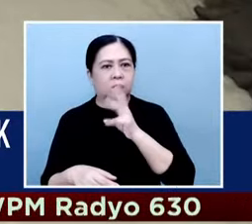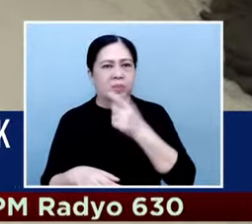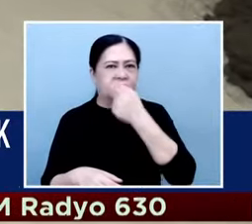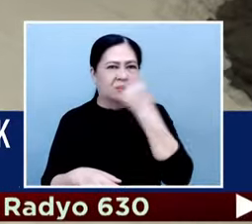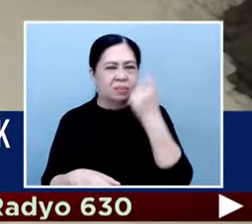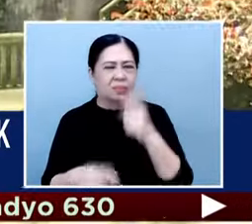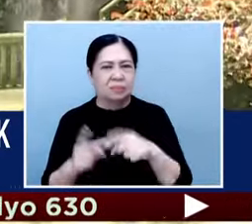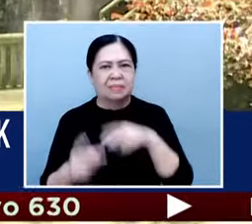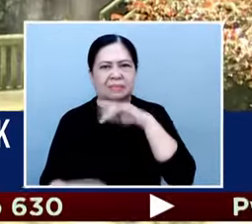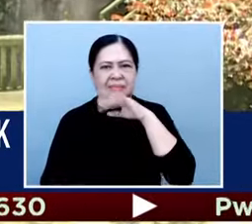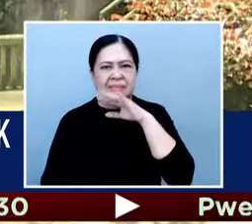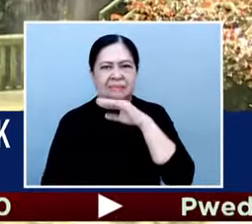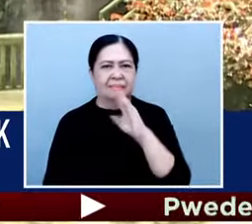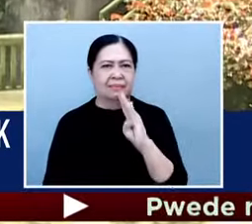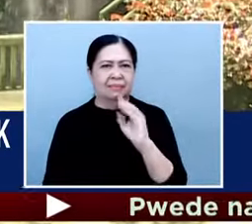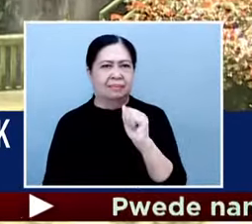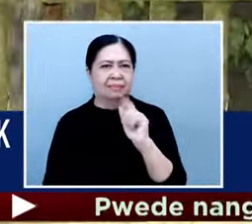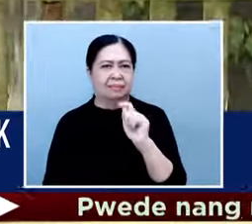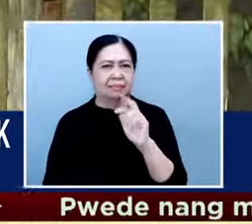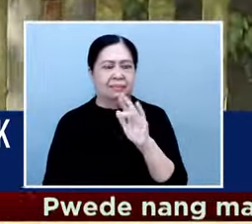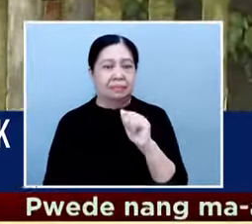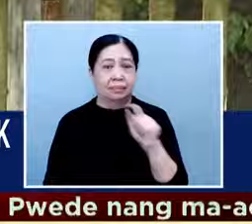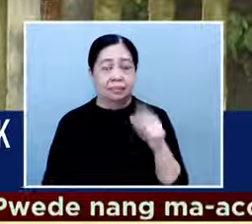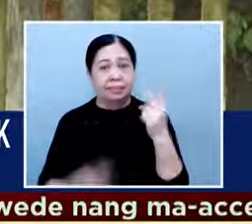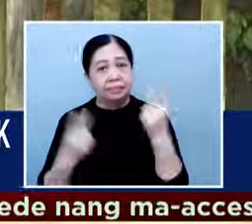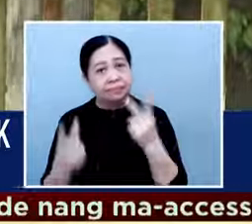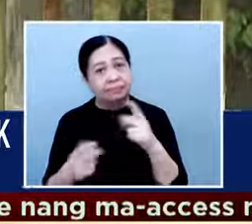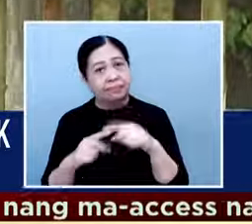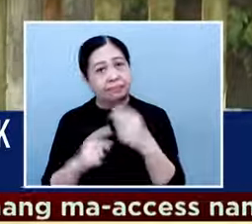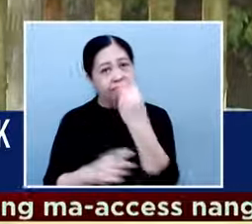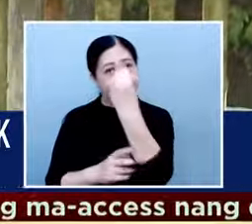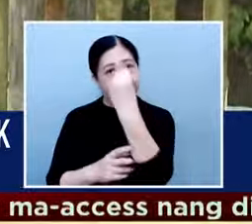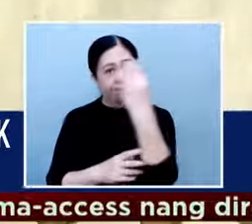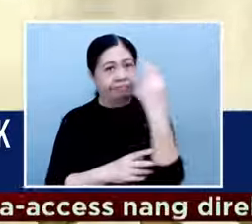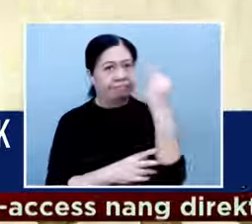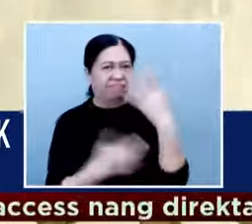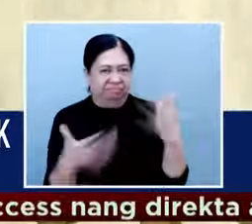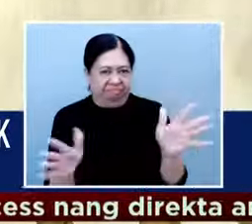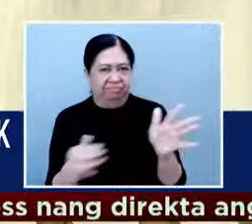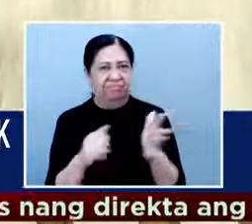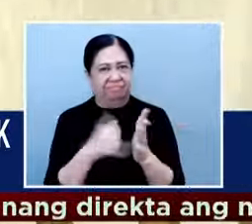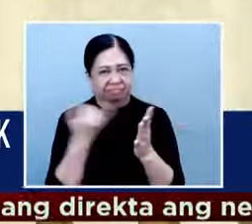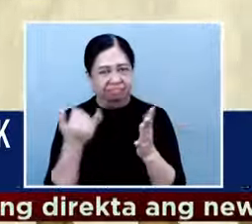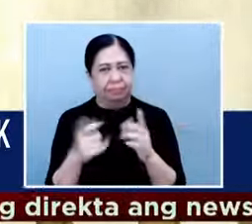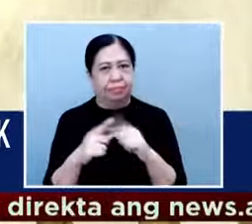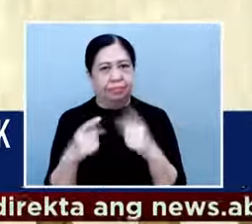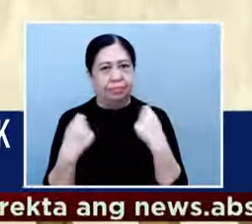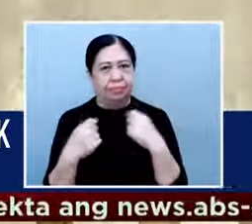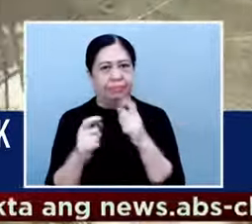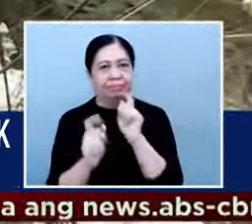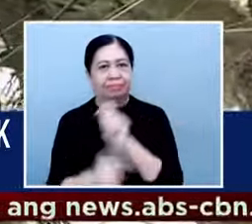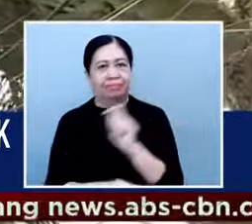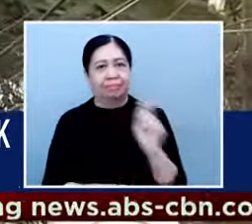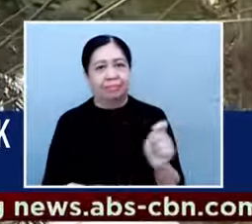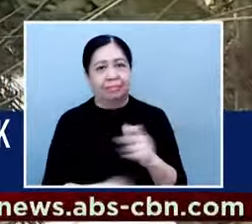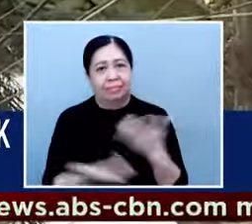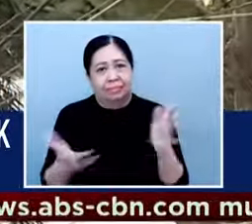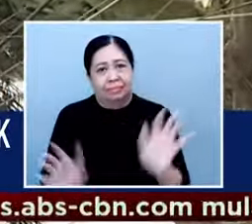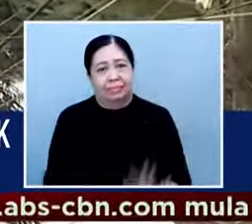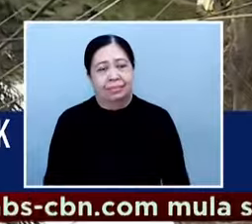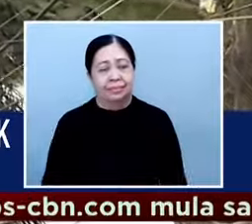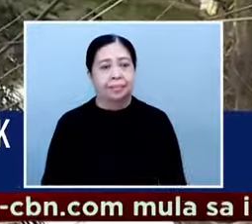mga bakterya. Kaya ang mga bisita hanggang picture taking na lang at pag-tiktok sa parke.